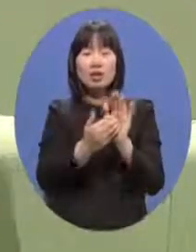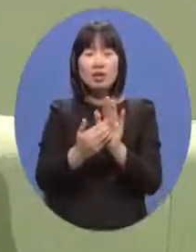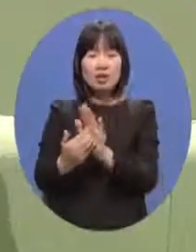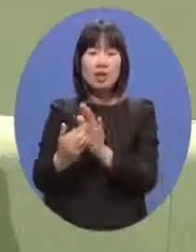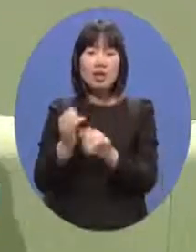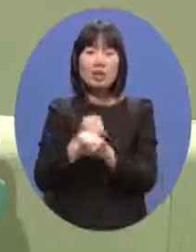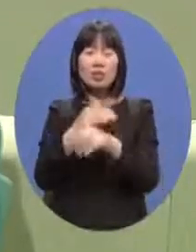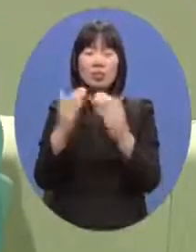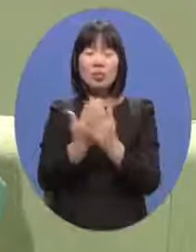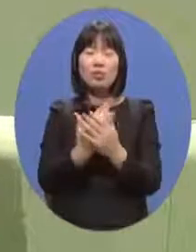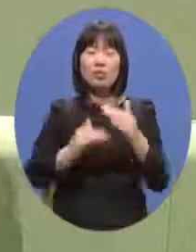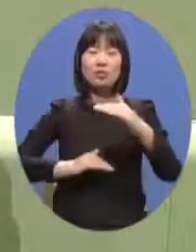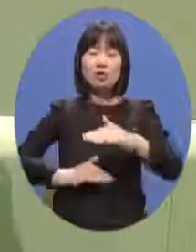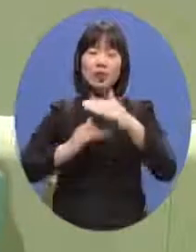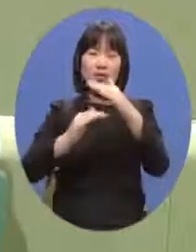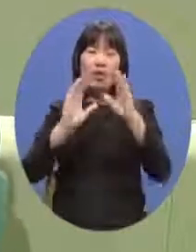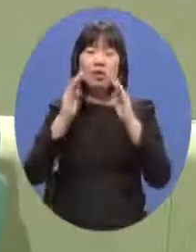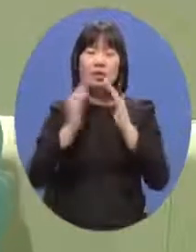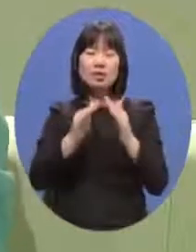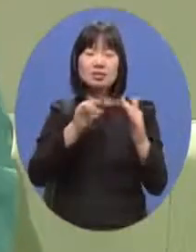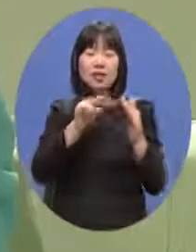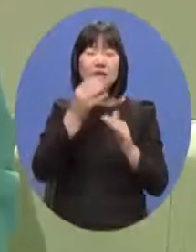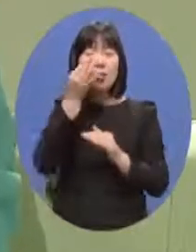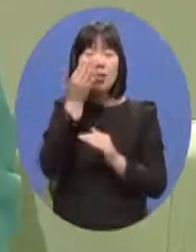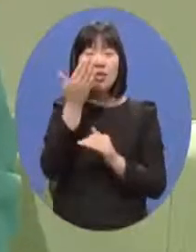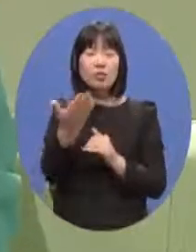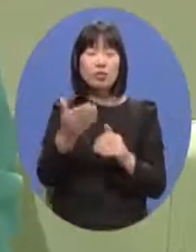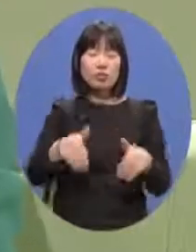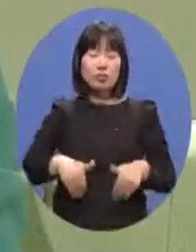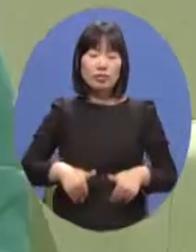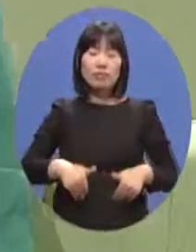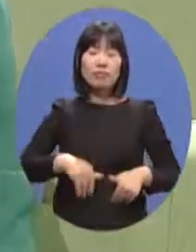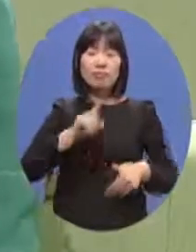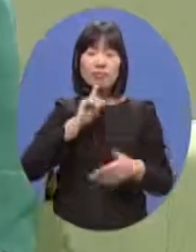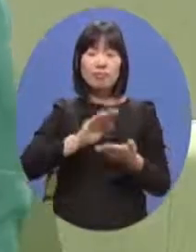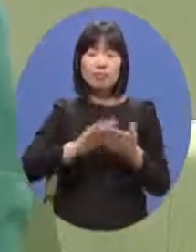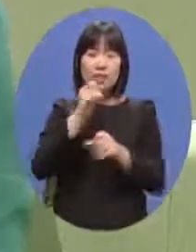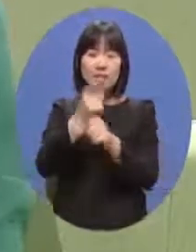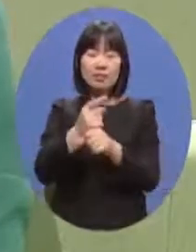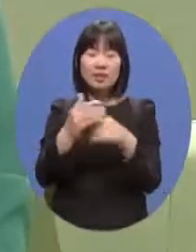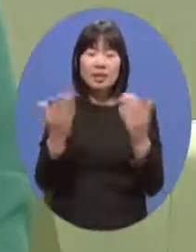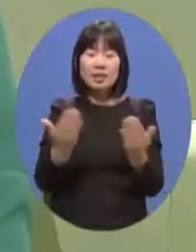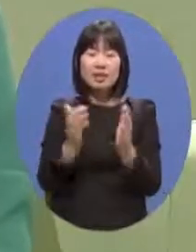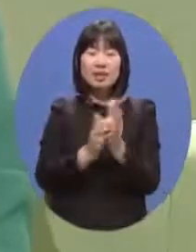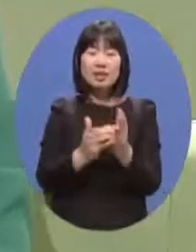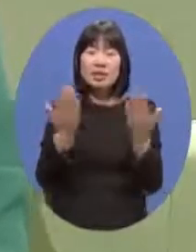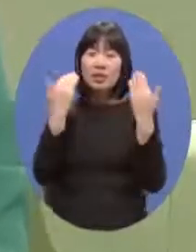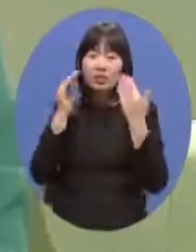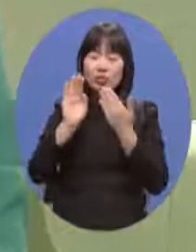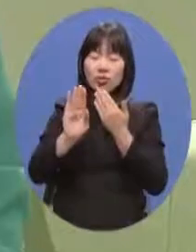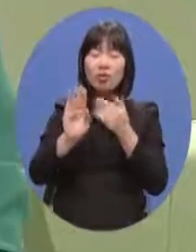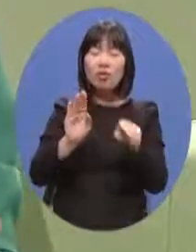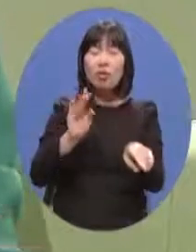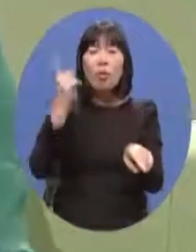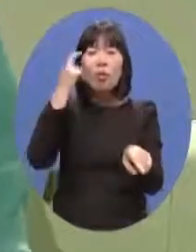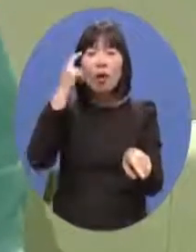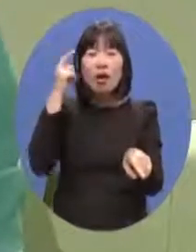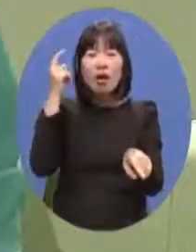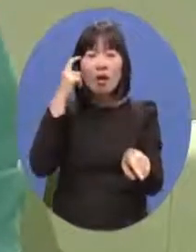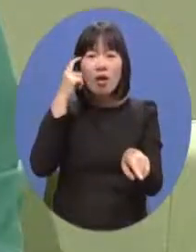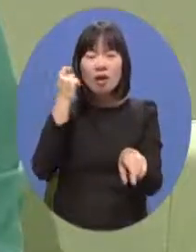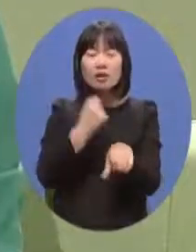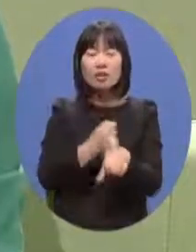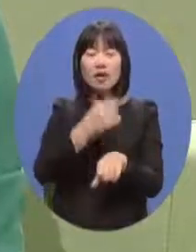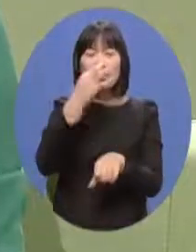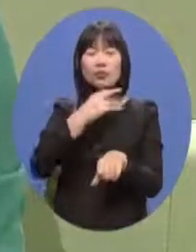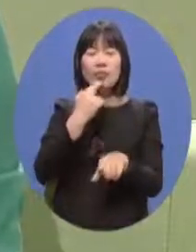직접 다 가정과 그리고 어린이집에서 보여주셔야만 하는 거지 이미 다 일이 지난 다음에 너 왜 떨었어? 뭐 이거는 아무